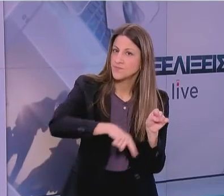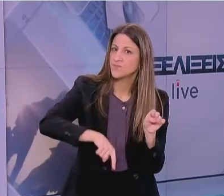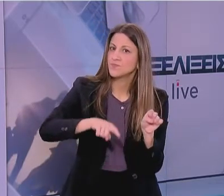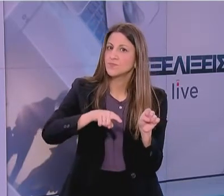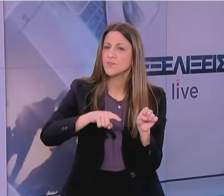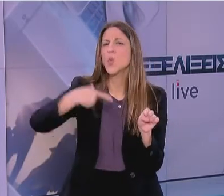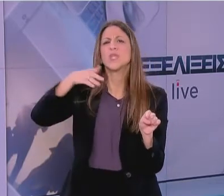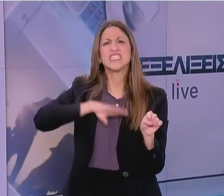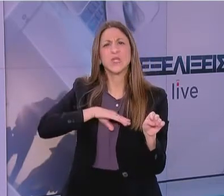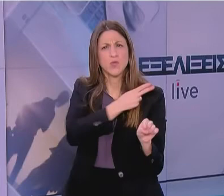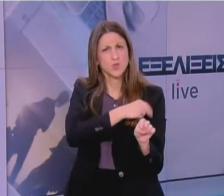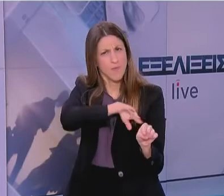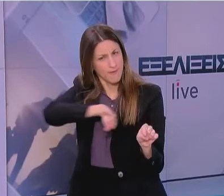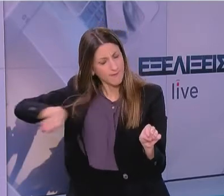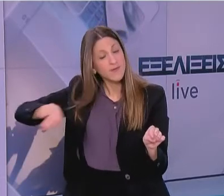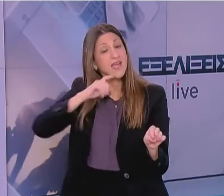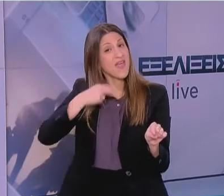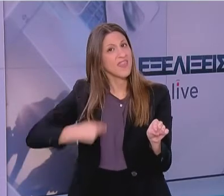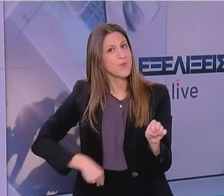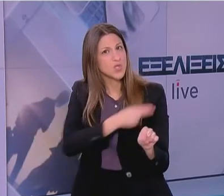στρατιωτικά, λειτουργούν